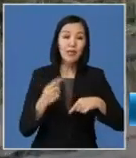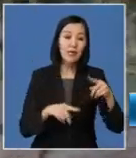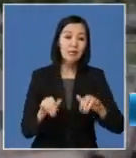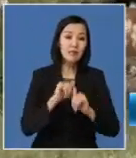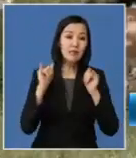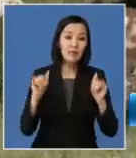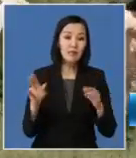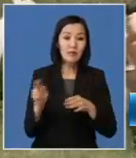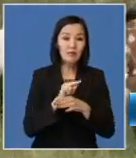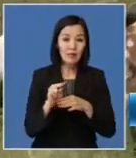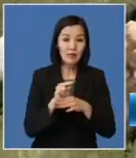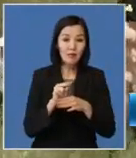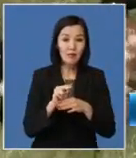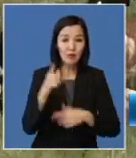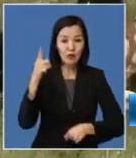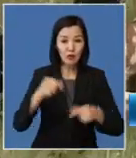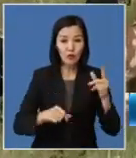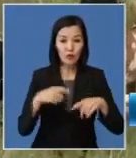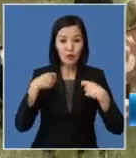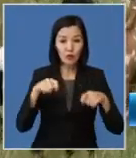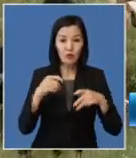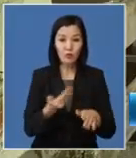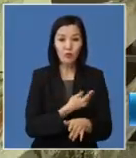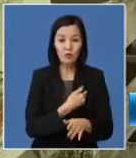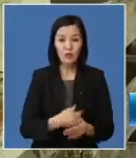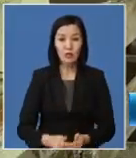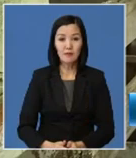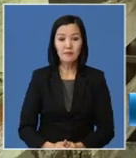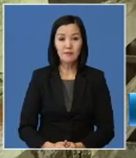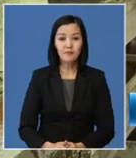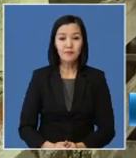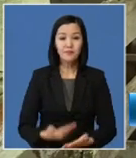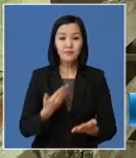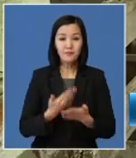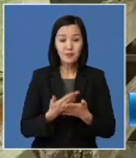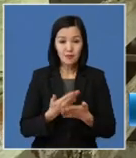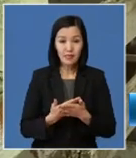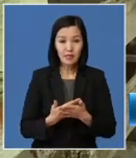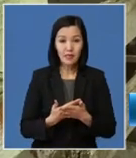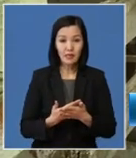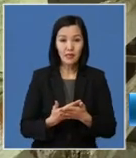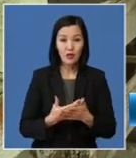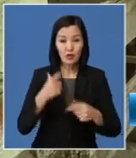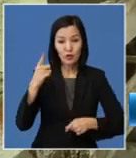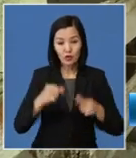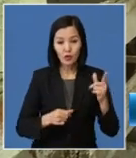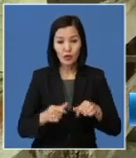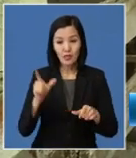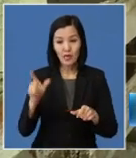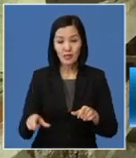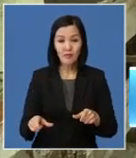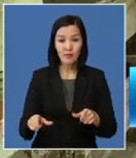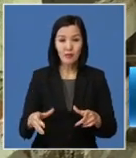емдік қасиеті мол ешкі сүтін сатуды көздеп отыр. Ешкіні сүті адам арзасына өте пайдалы да, ол деген көп деген ауруларға